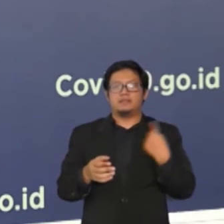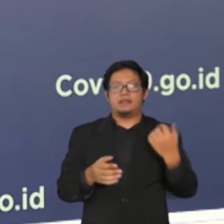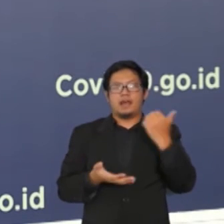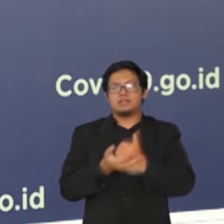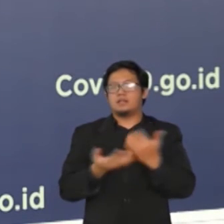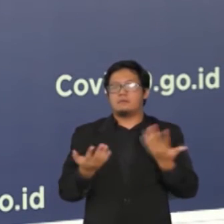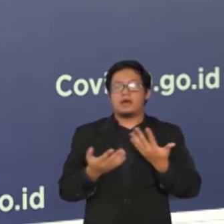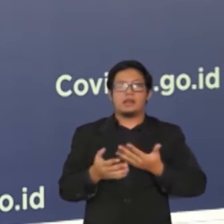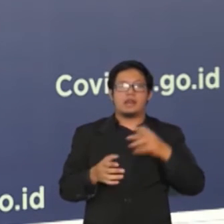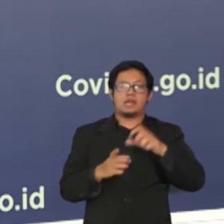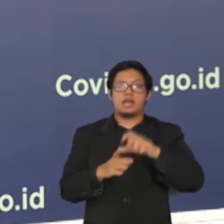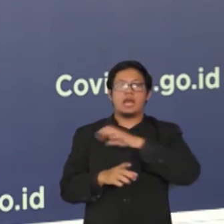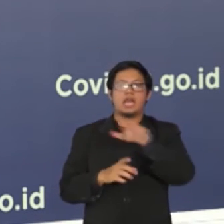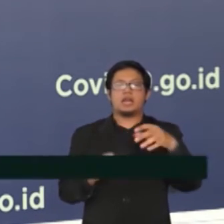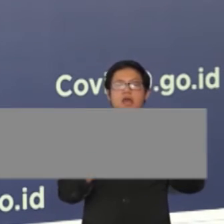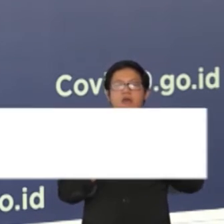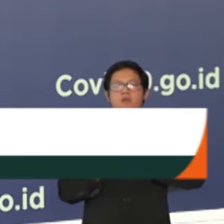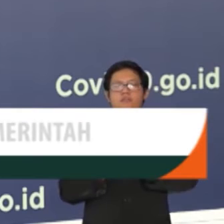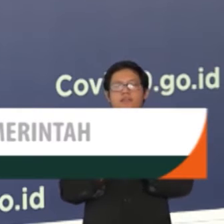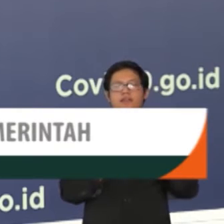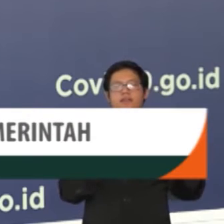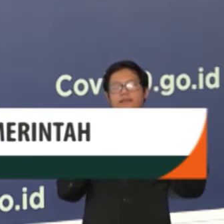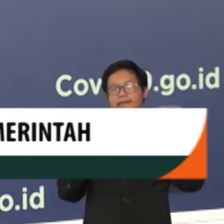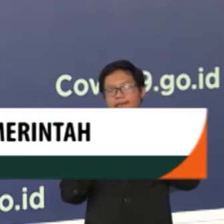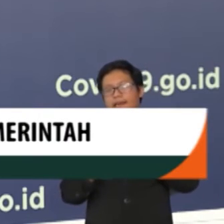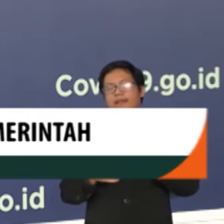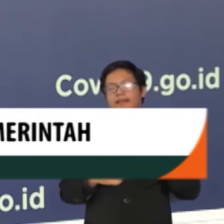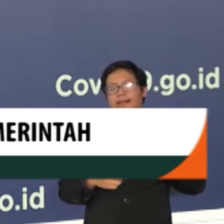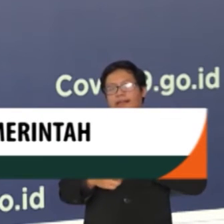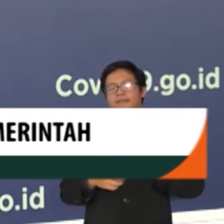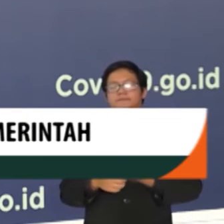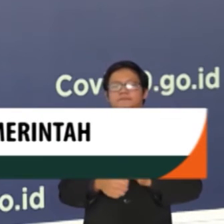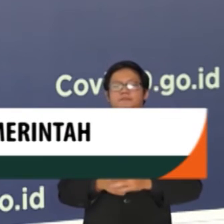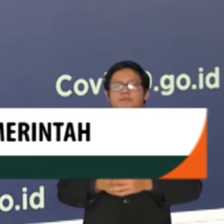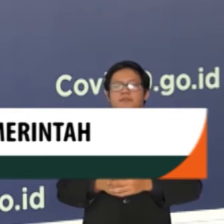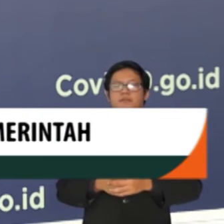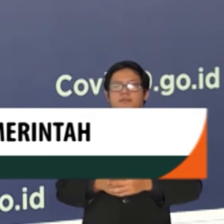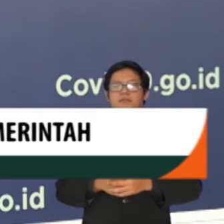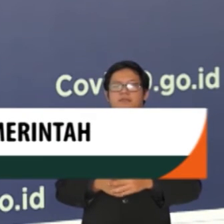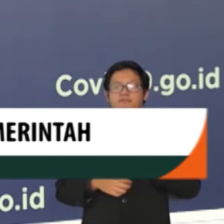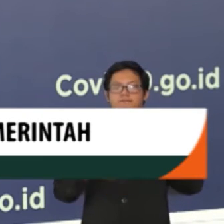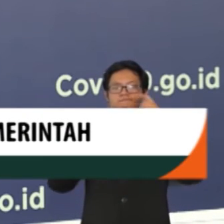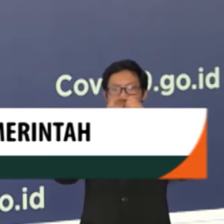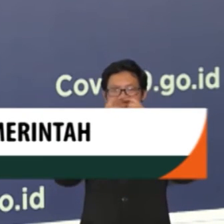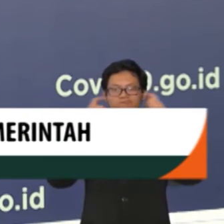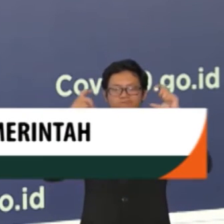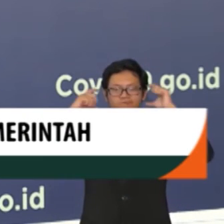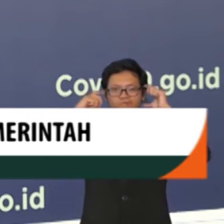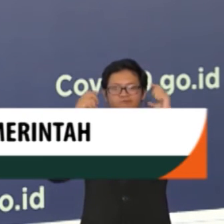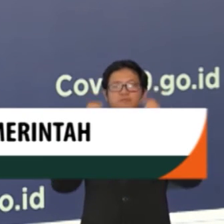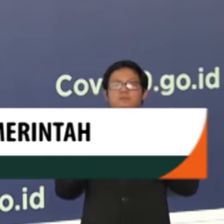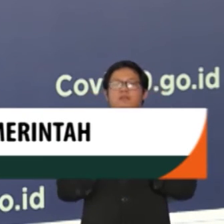dan ini akan berpotensi untuk menulari keluarga kita di kampung Hai gunakan masker jika terpaksa keluar